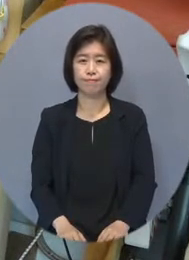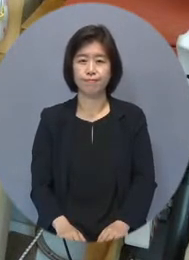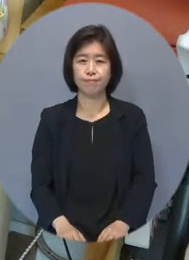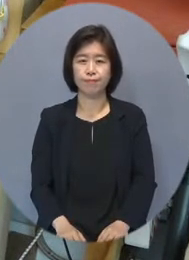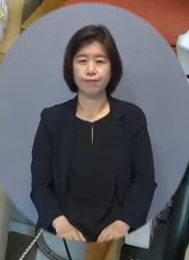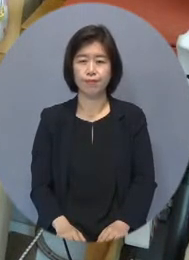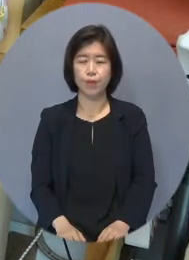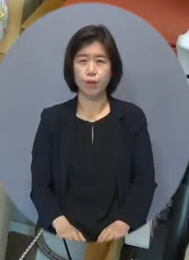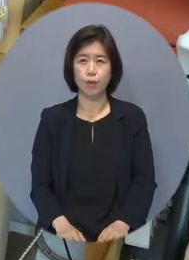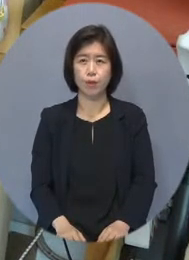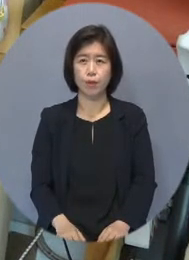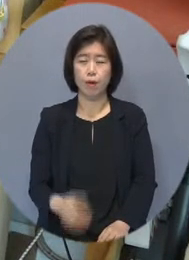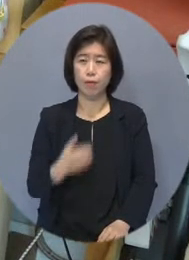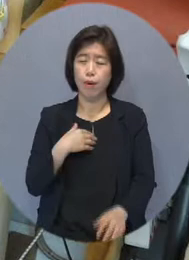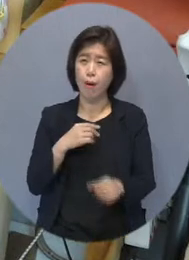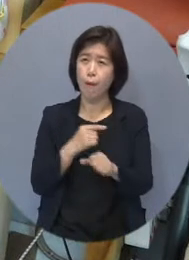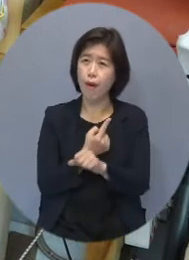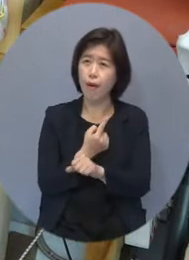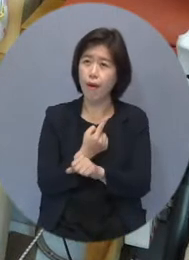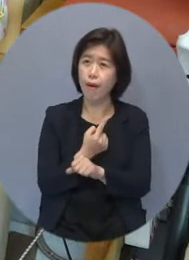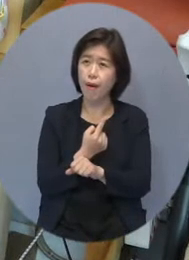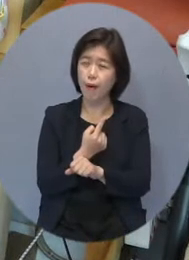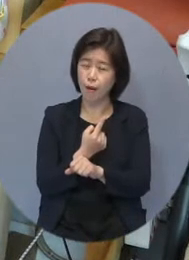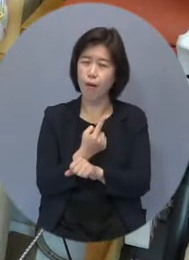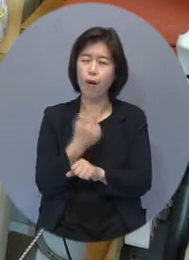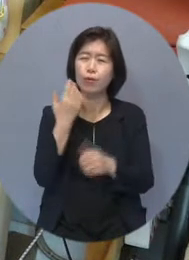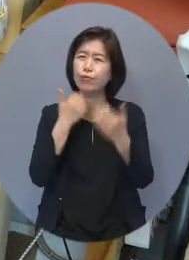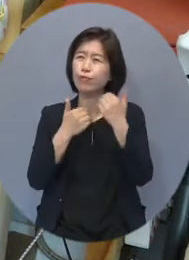누군가는 해야 될 것 같아요. 이게